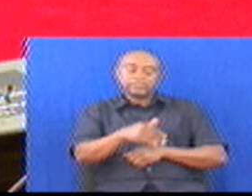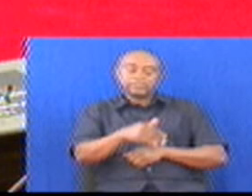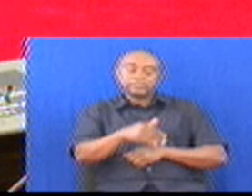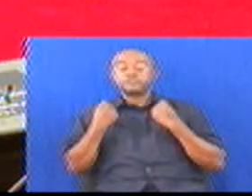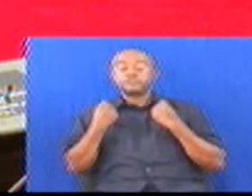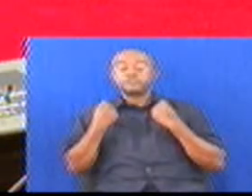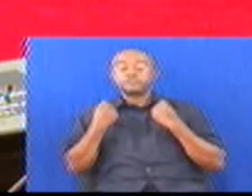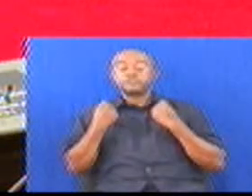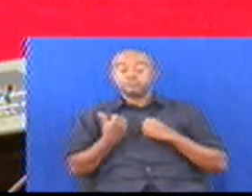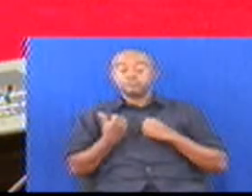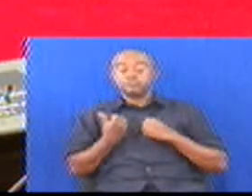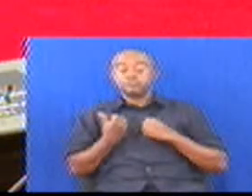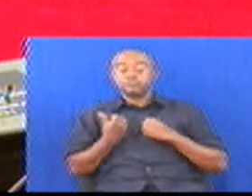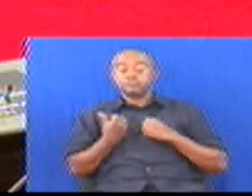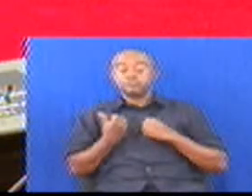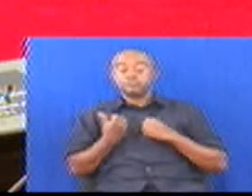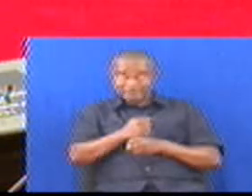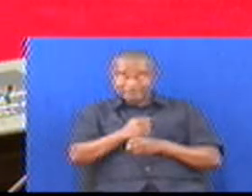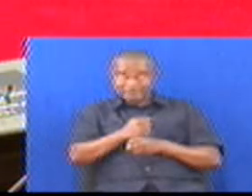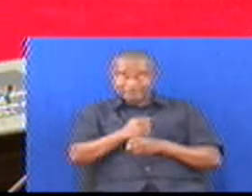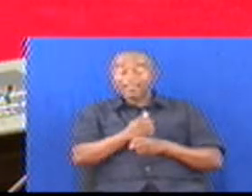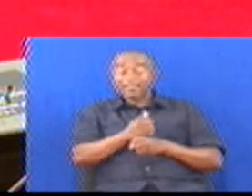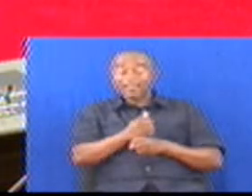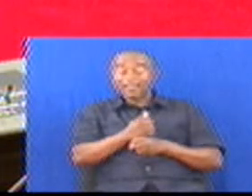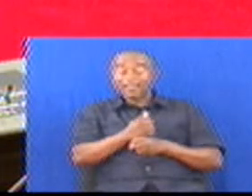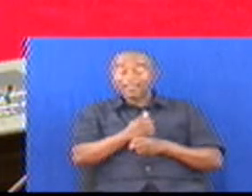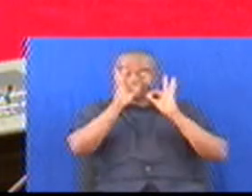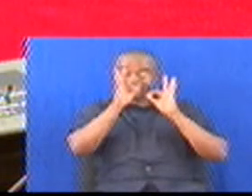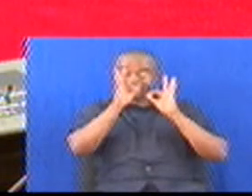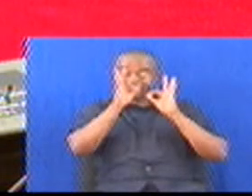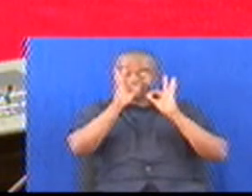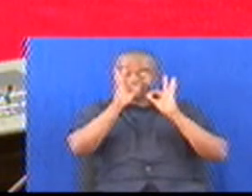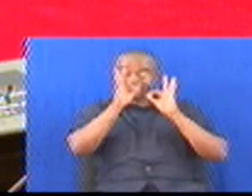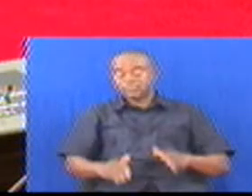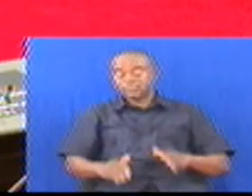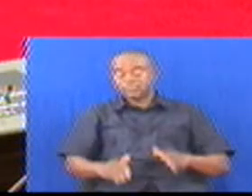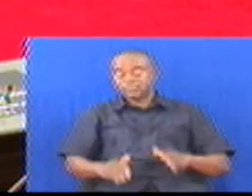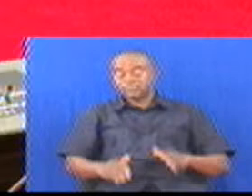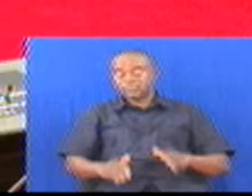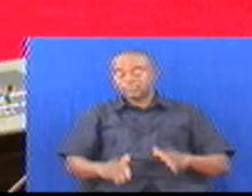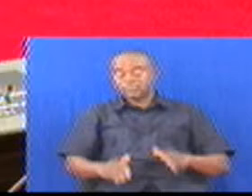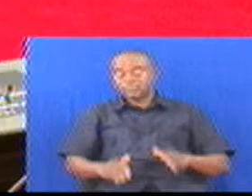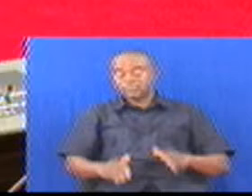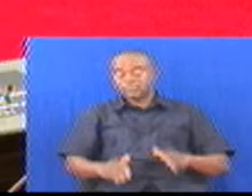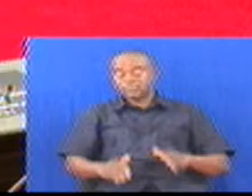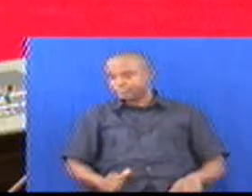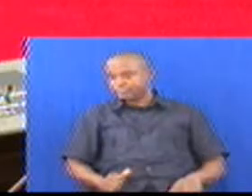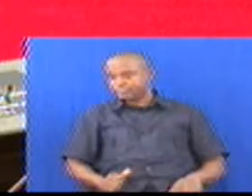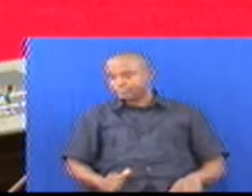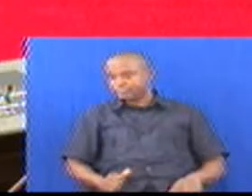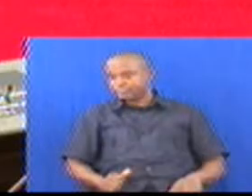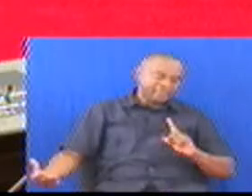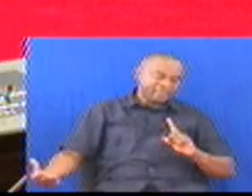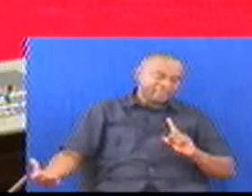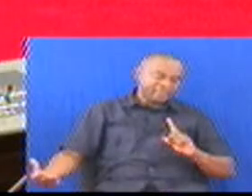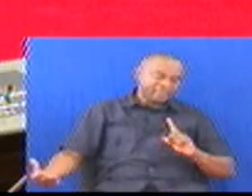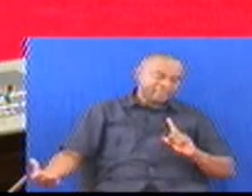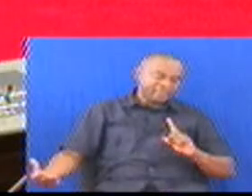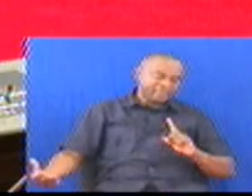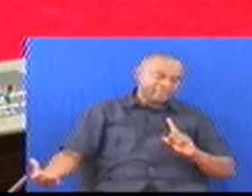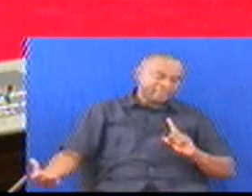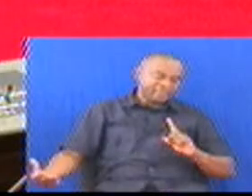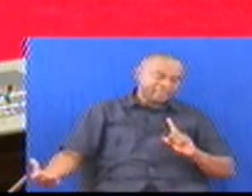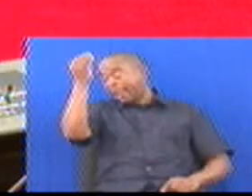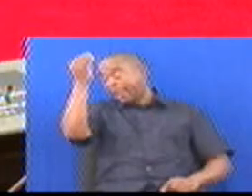kazi kuwa yenye afya bora na tija. Mheshimiwa Spika, mafanikio yaliyopatikana katika eneo la